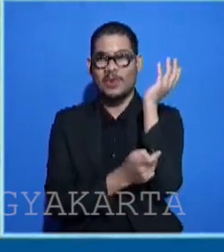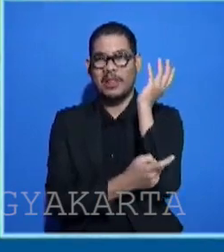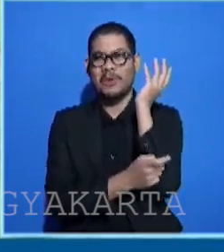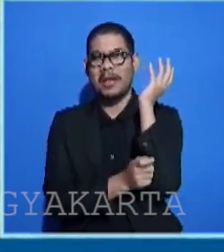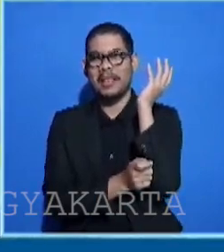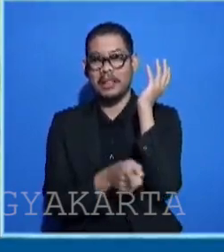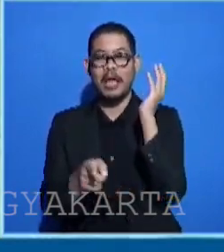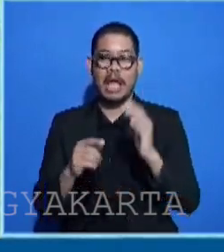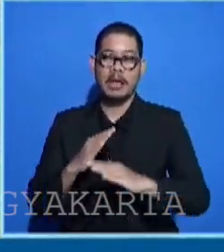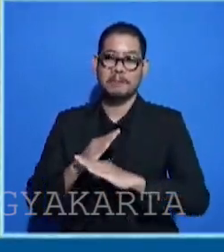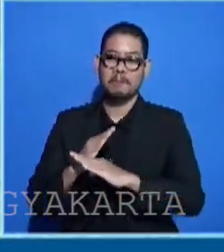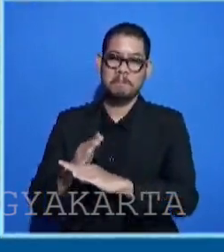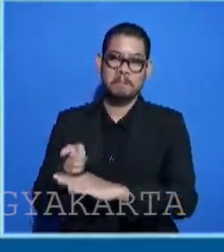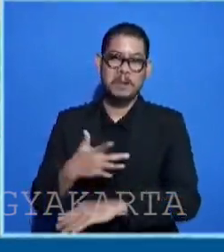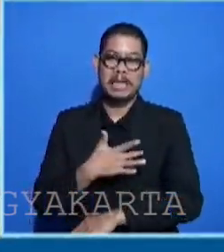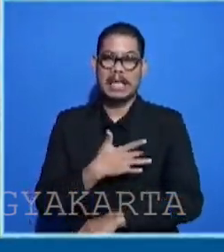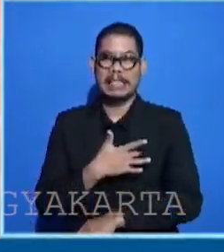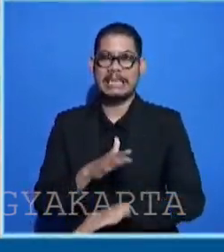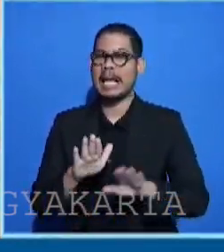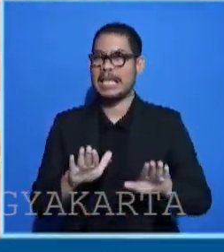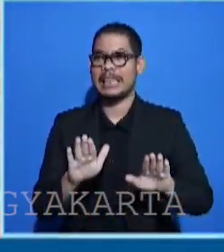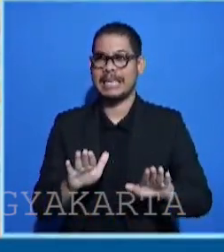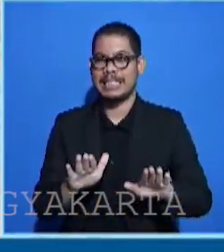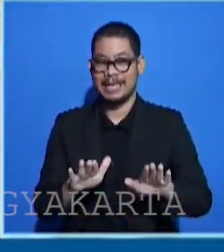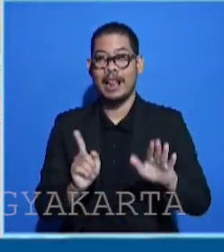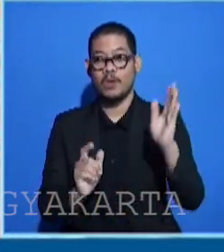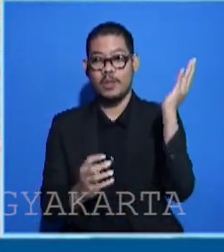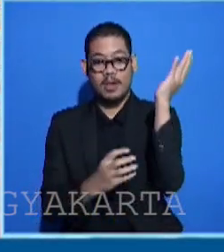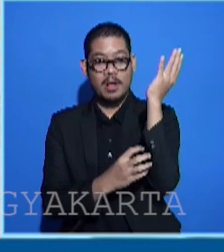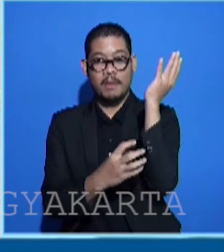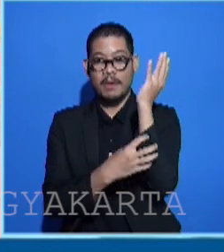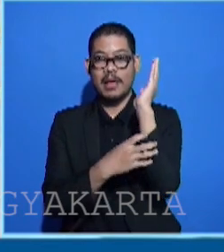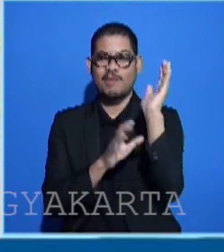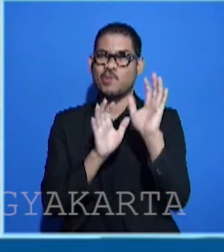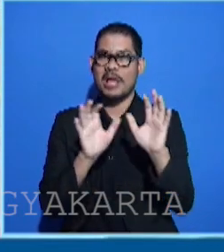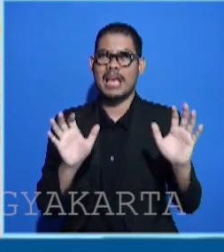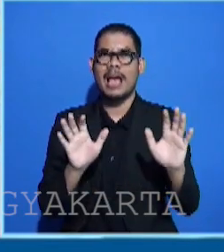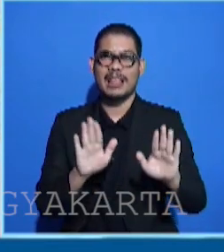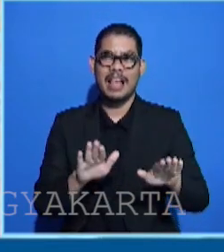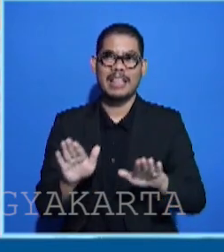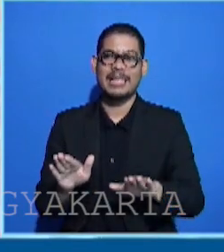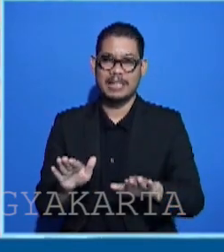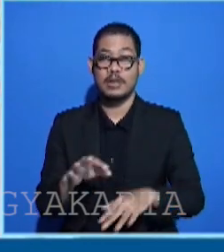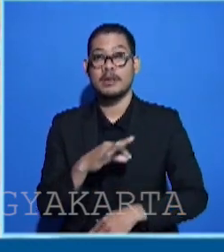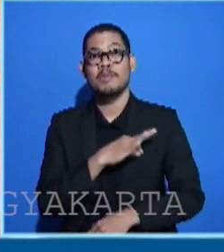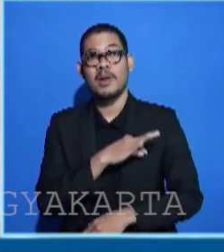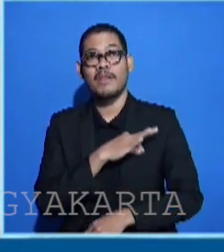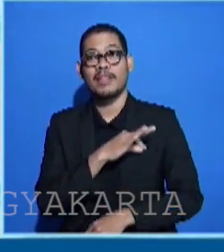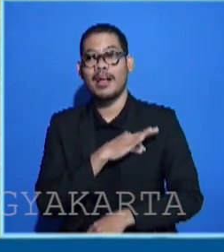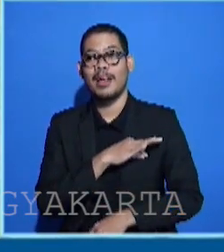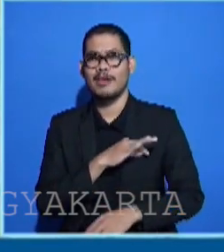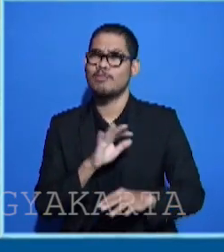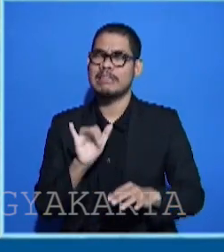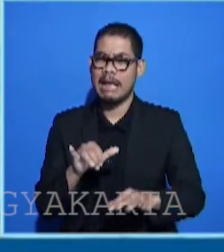uler jedung walang sarta kutu bubuk. Dipuntingali saking kathahipun mupangat sarta tesih sekedhik tiang ingkang purun